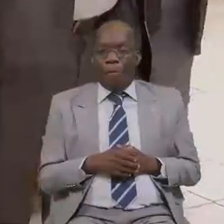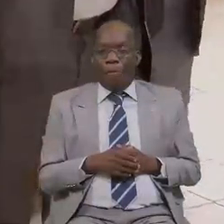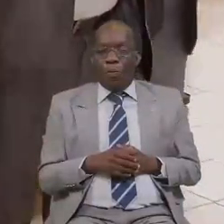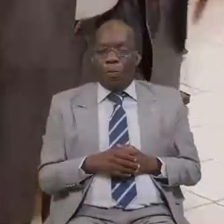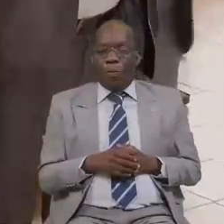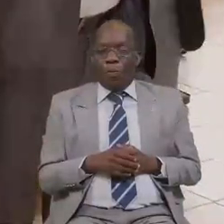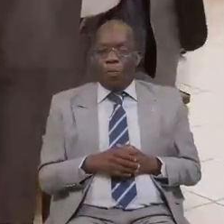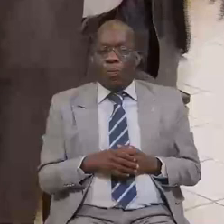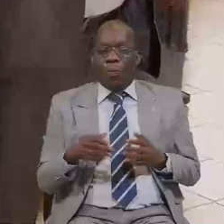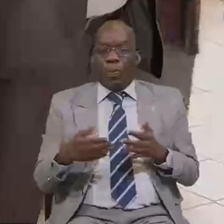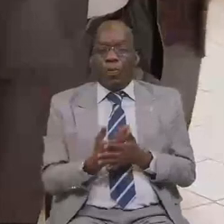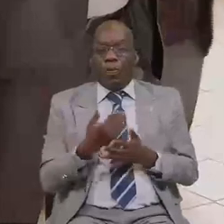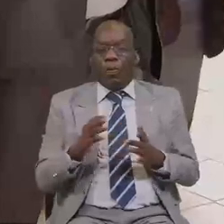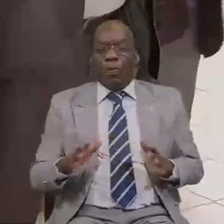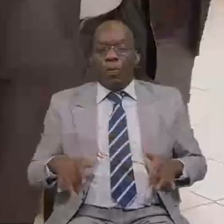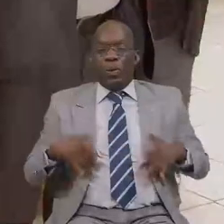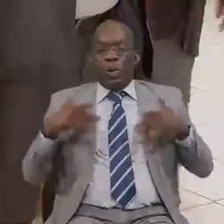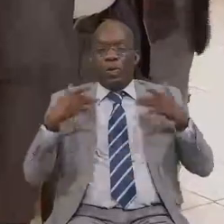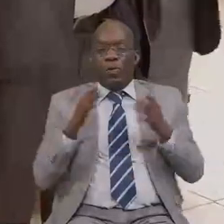Une nouvelle vie.